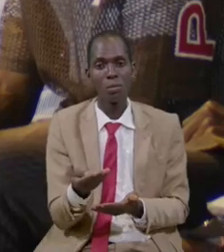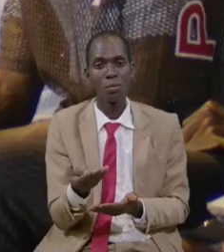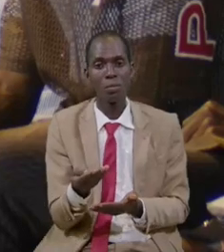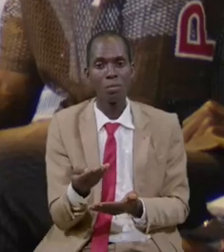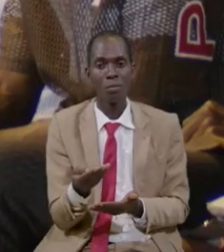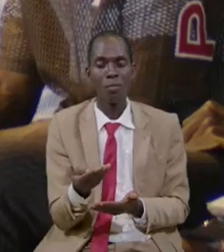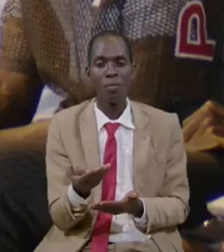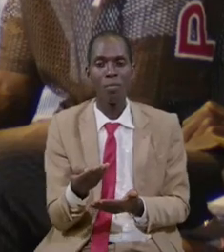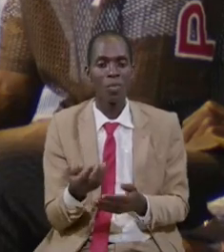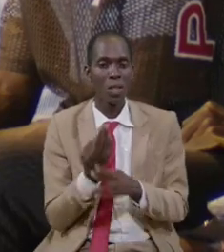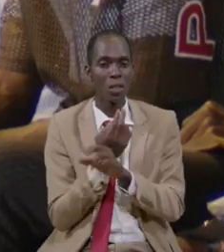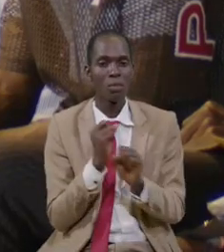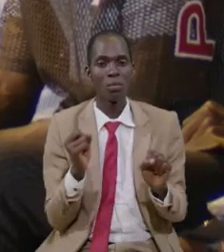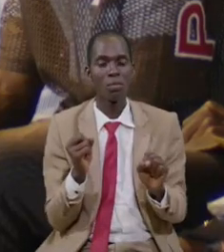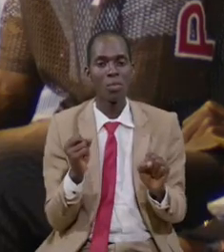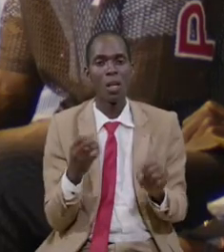péchés.